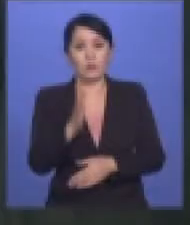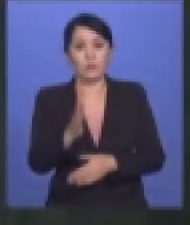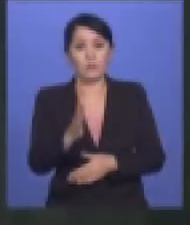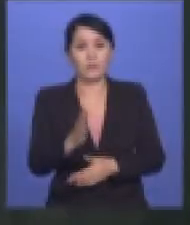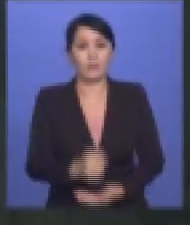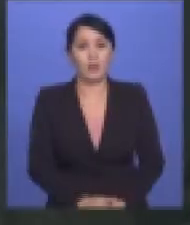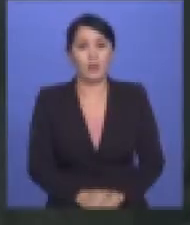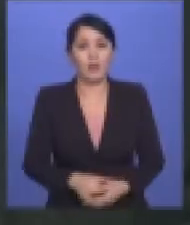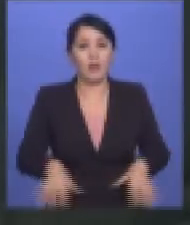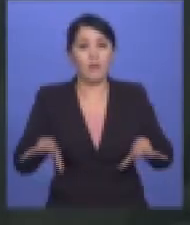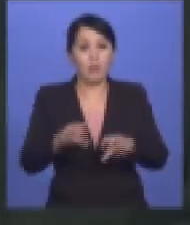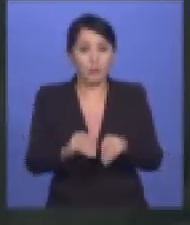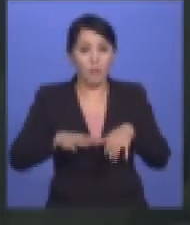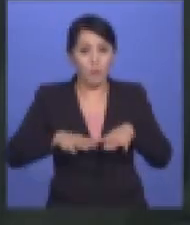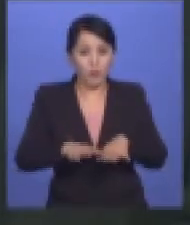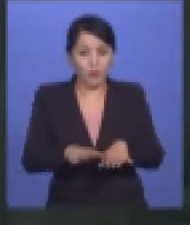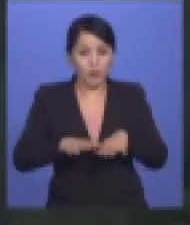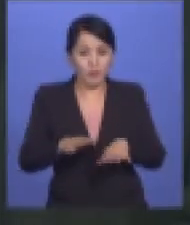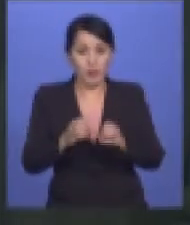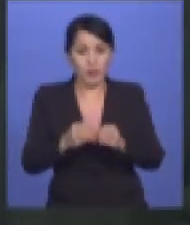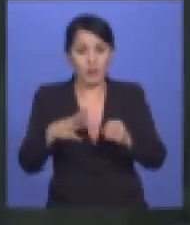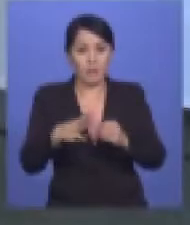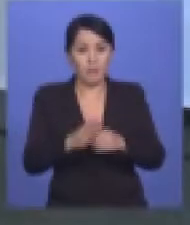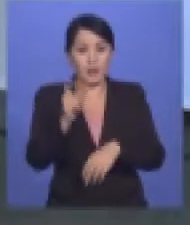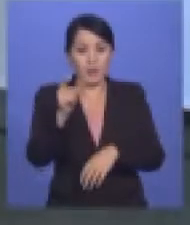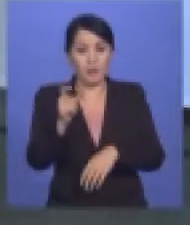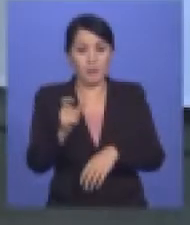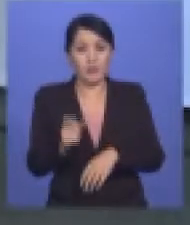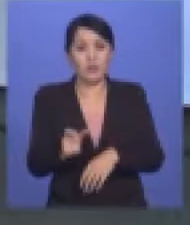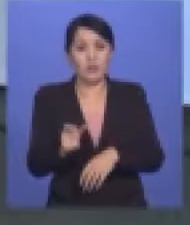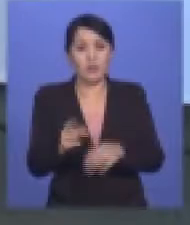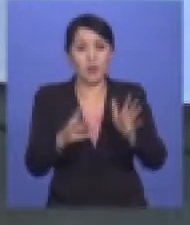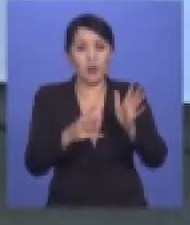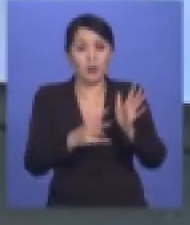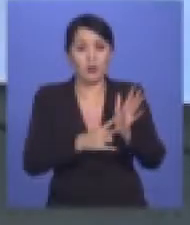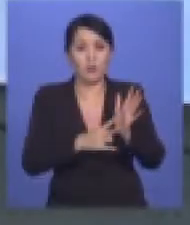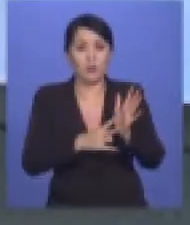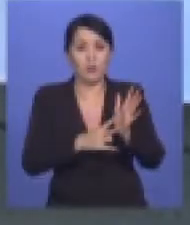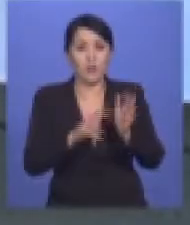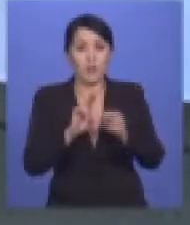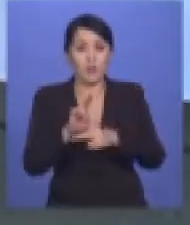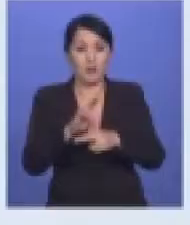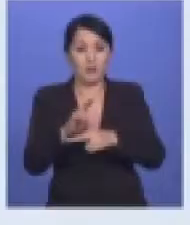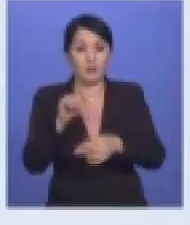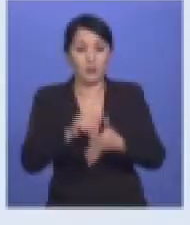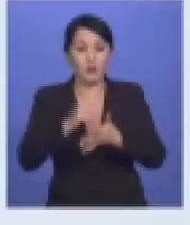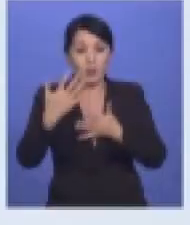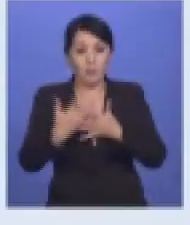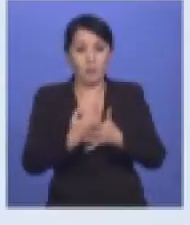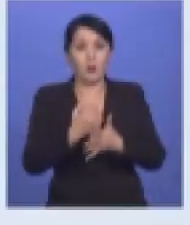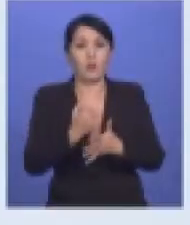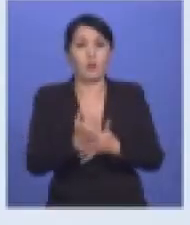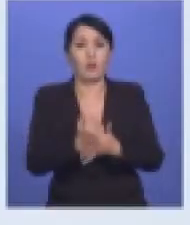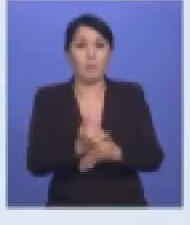боламыз. Жалпы тігін фабрикасы оқуға 15 адамды қабылдаған, бірақ солардың тек 7-і ғана курсты аяқтап сертификатқа ие болды.